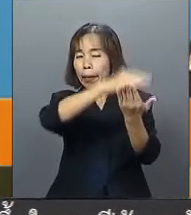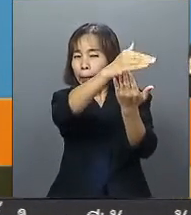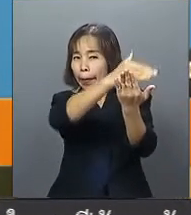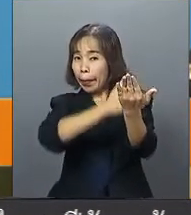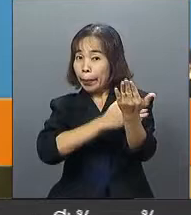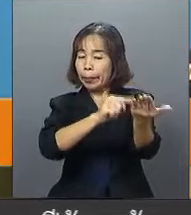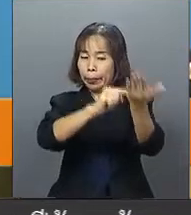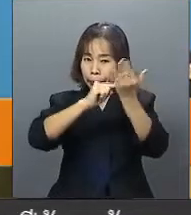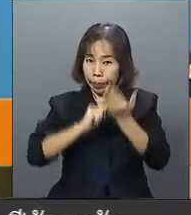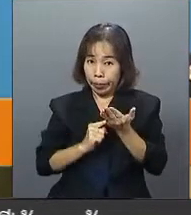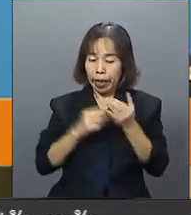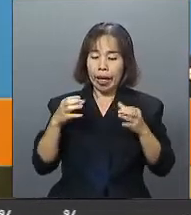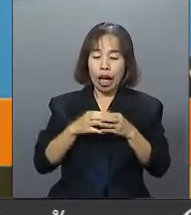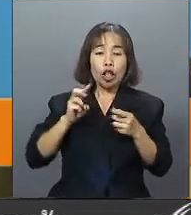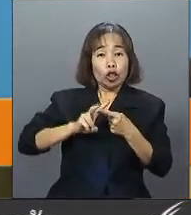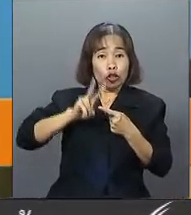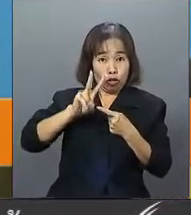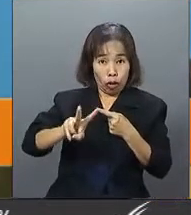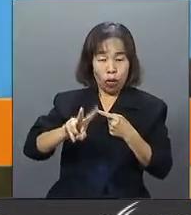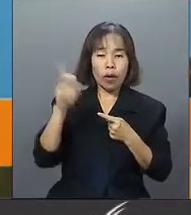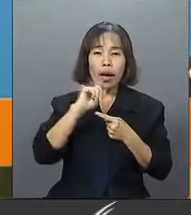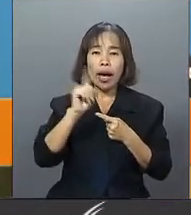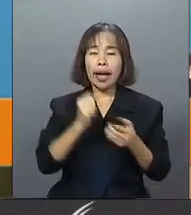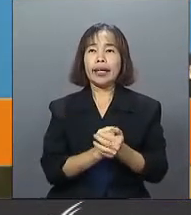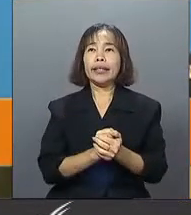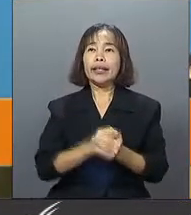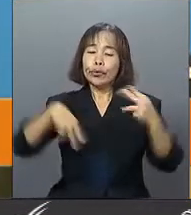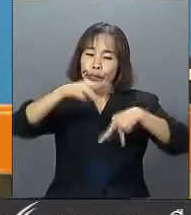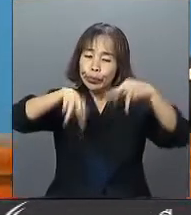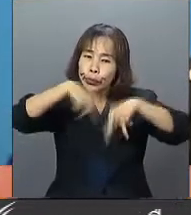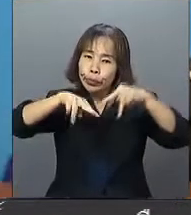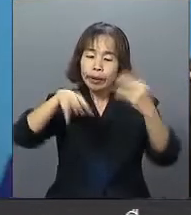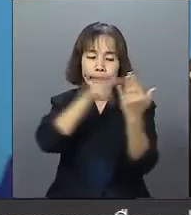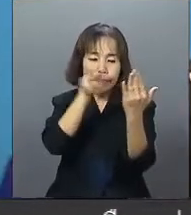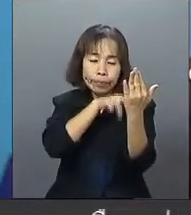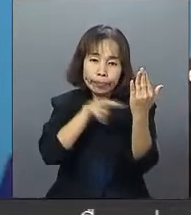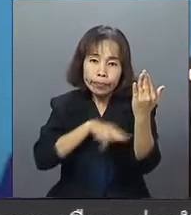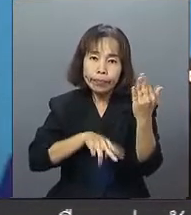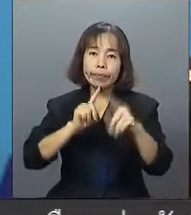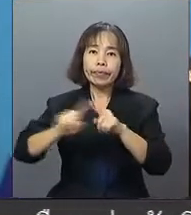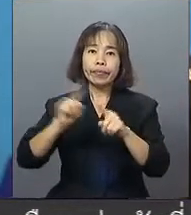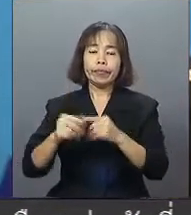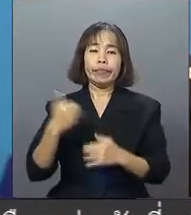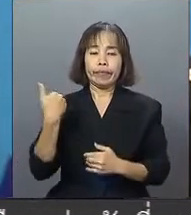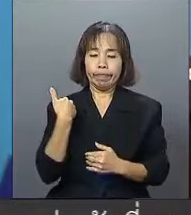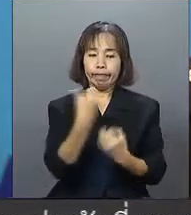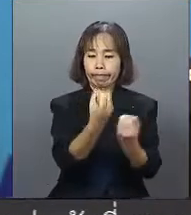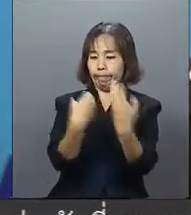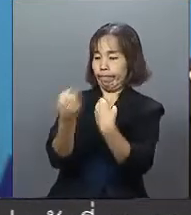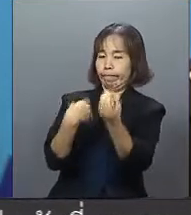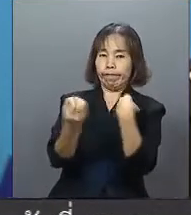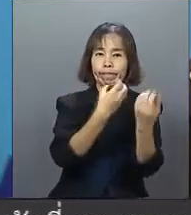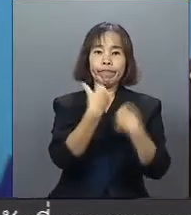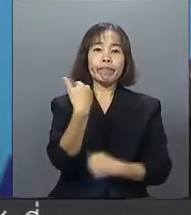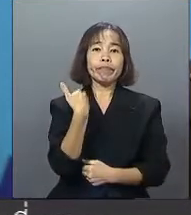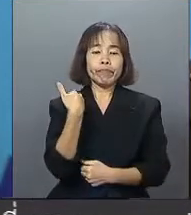แล้วก็นำมาบูรณาการในภาพรวมเพราะว่าข้อมูลที่รับมาเนี่ยมีจำนวนเยอะมากนะครับมีการรับฟังจากพรรคการเมืองต่างๆนะครับก